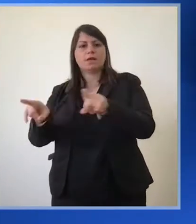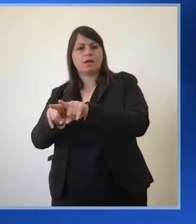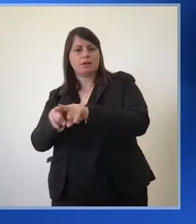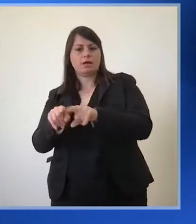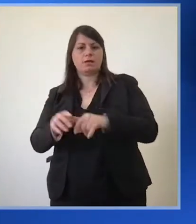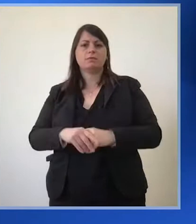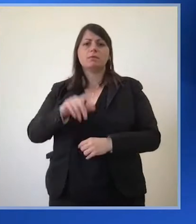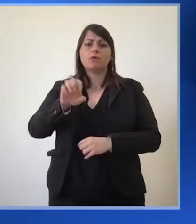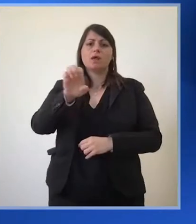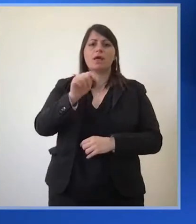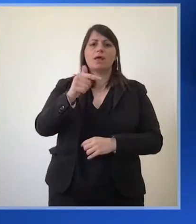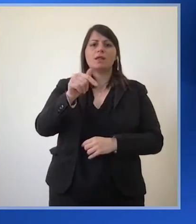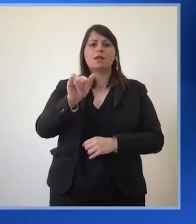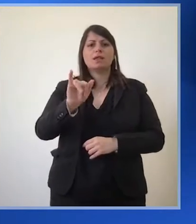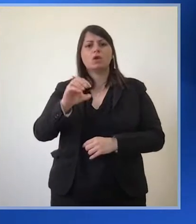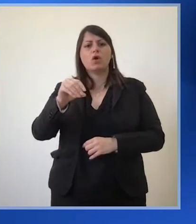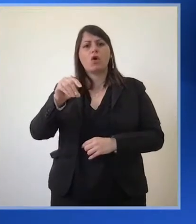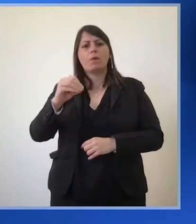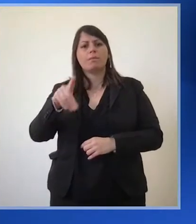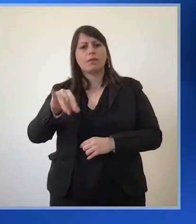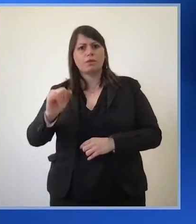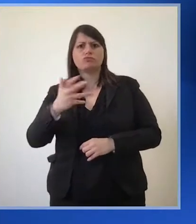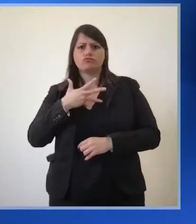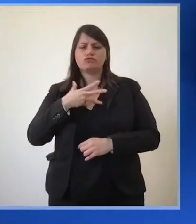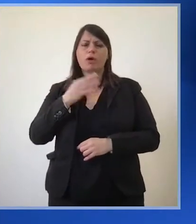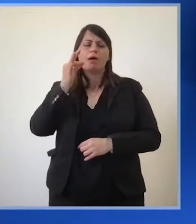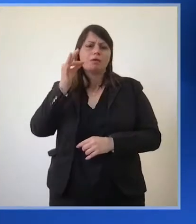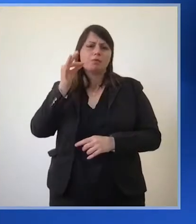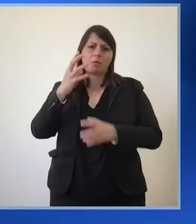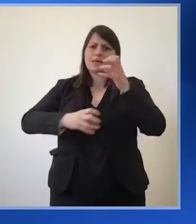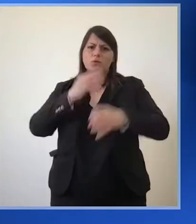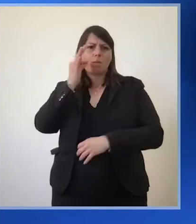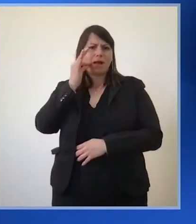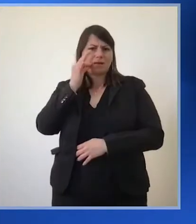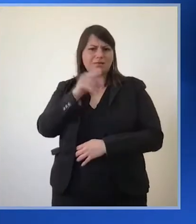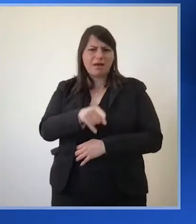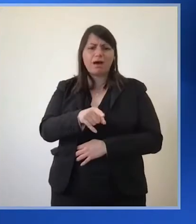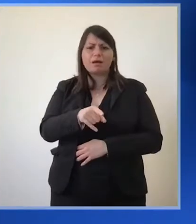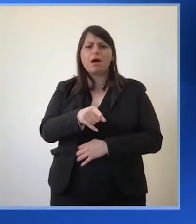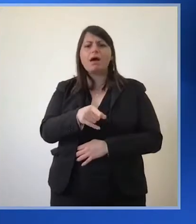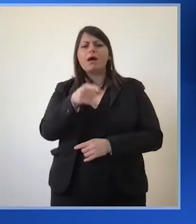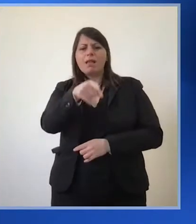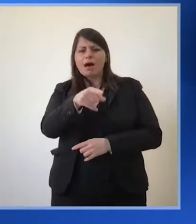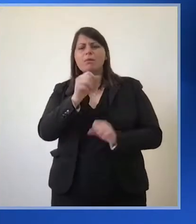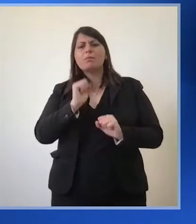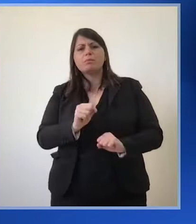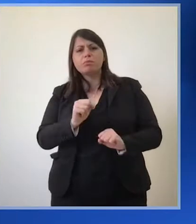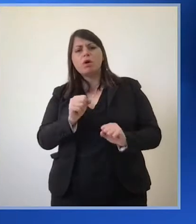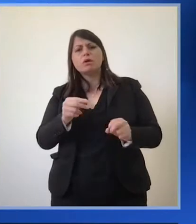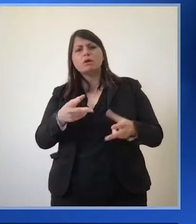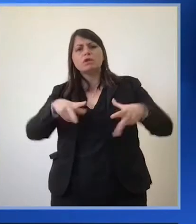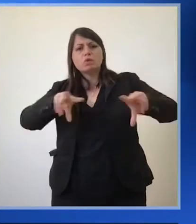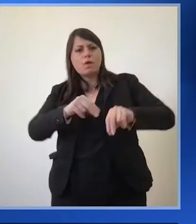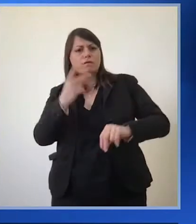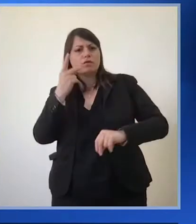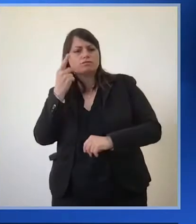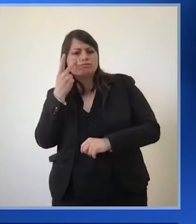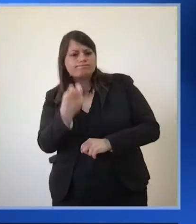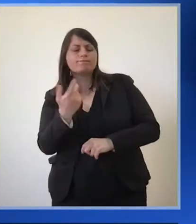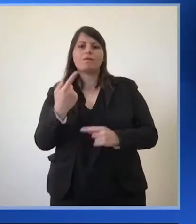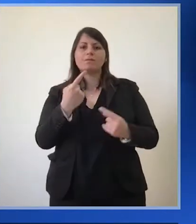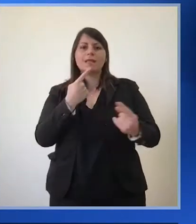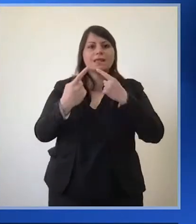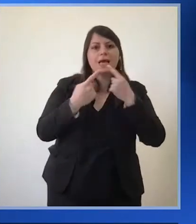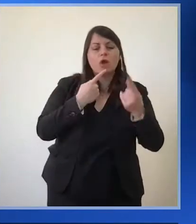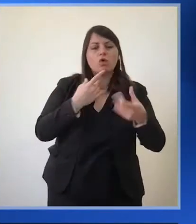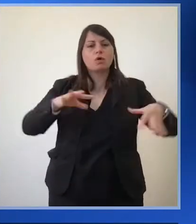afflitta da una grave crisi umanitaria, la vita del dialogo, la via del dialogo e della riconciliazione, e